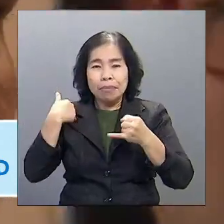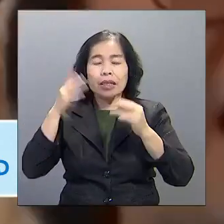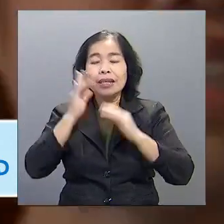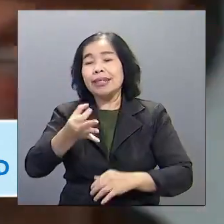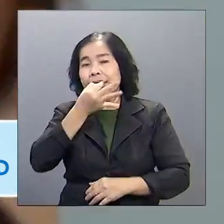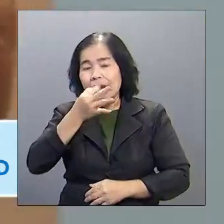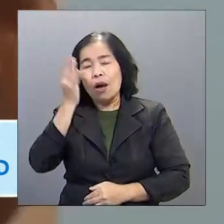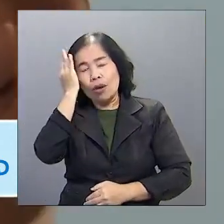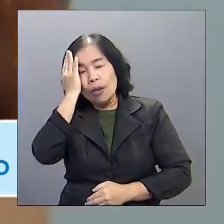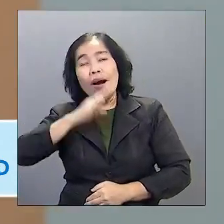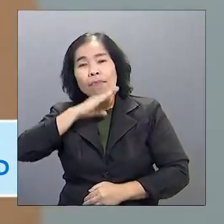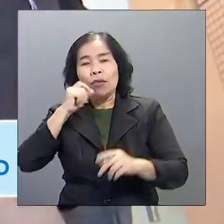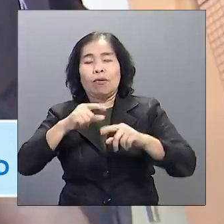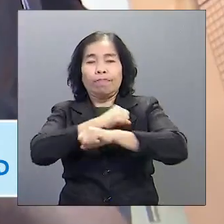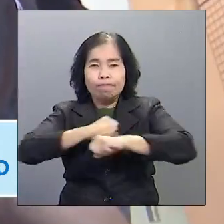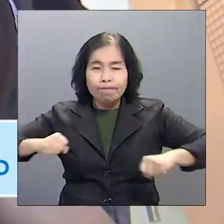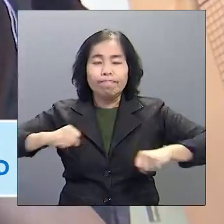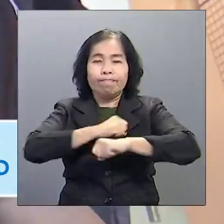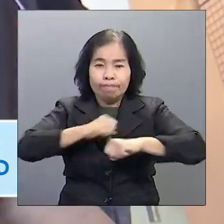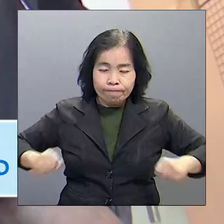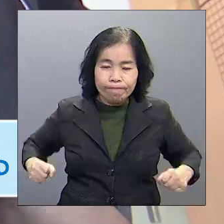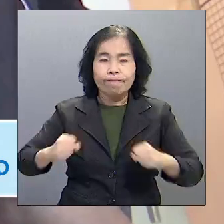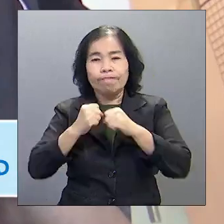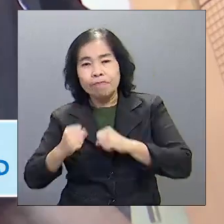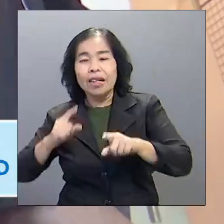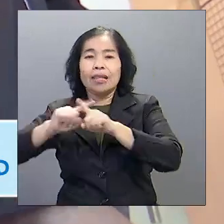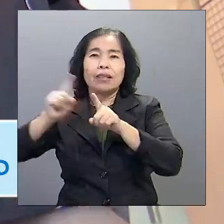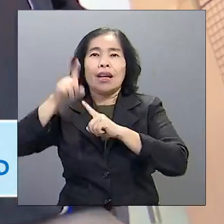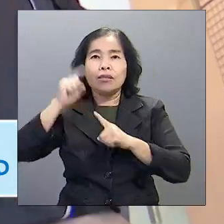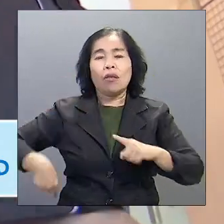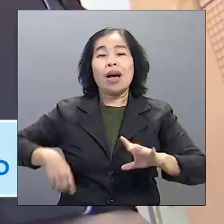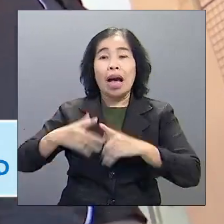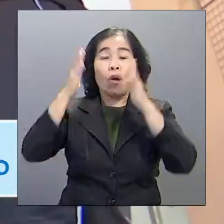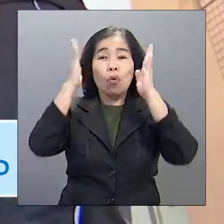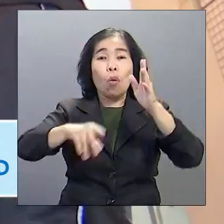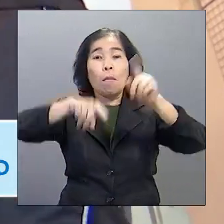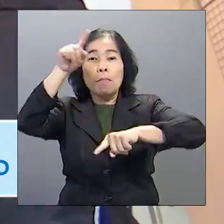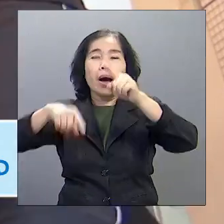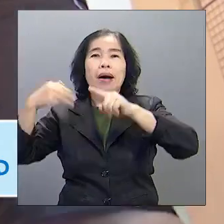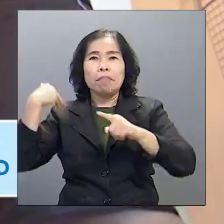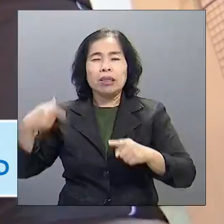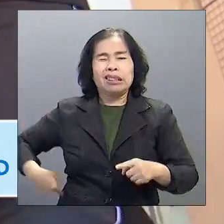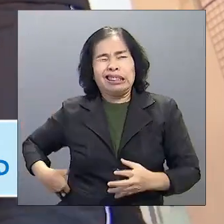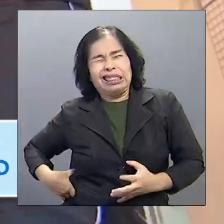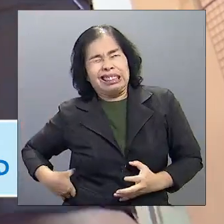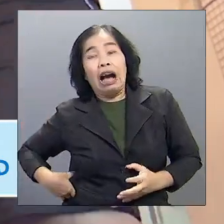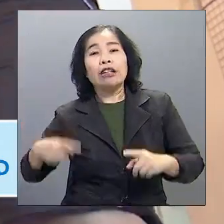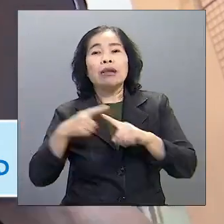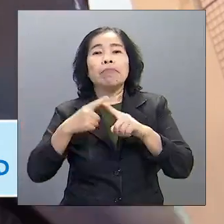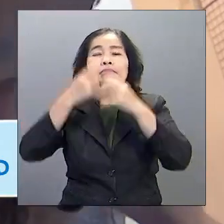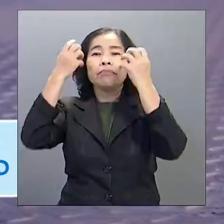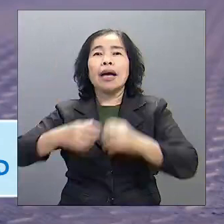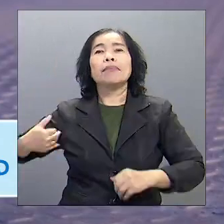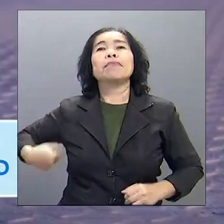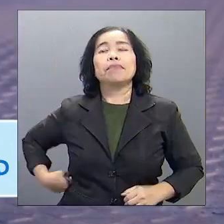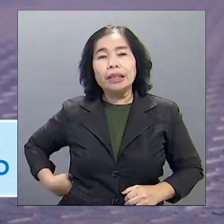ร่วมกับการทำกายภาพบำบัดนั้นสามารถทำให้ดีขึ้นและหายได้แต่ในผู้ป่วยบางคนบางท่านครับจะมีความรุนแรงของอาการมากขึ้นแม้จะ